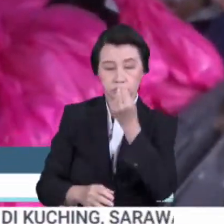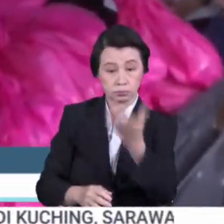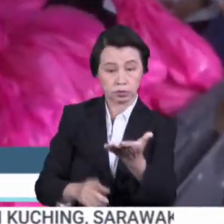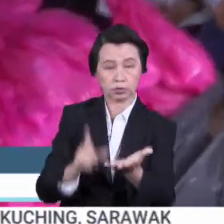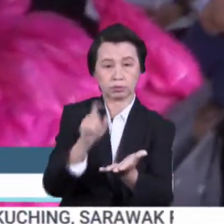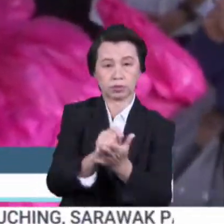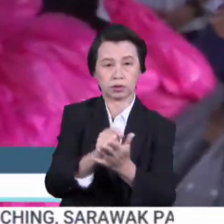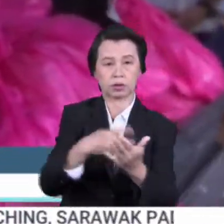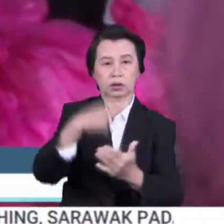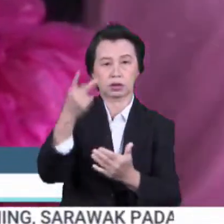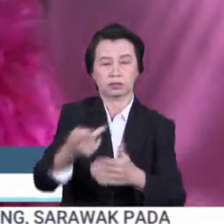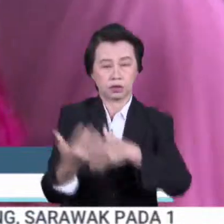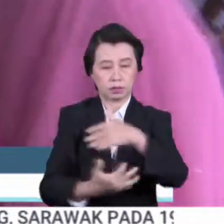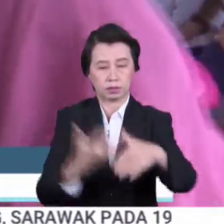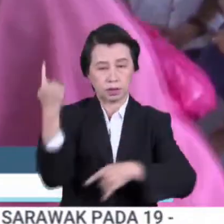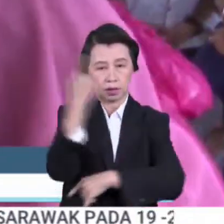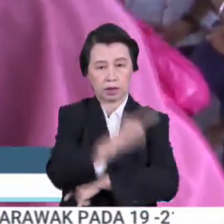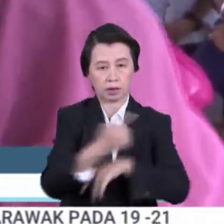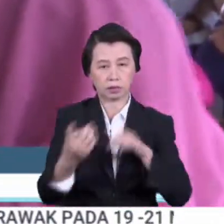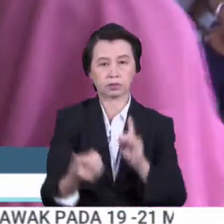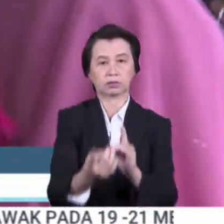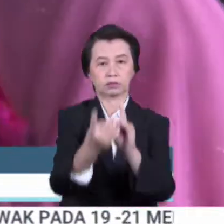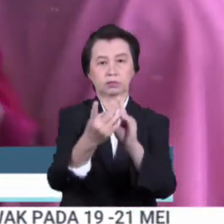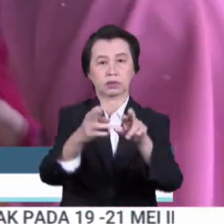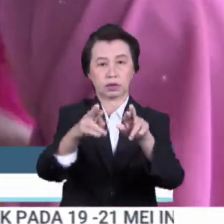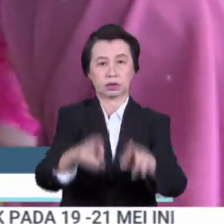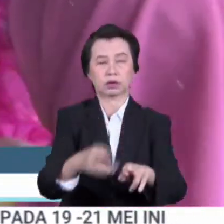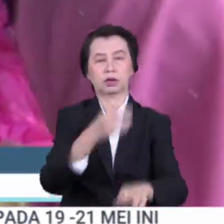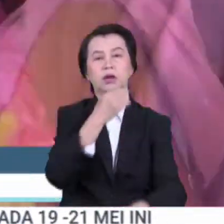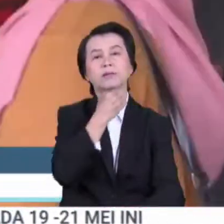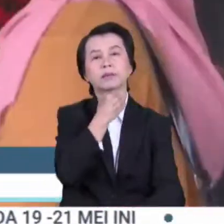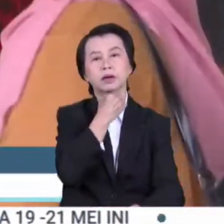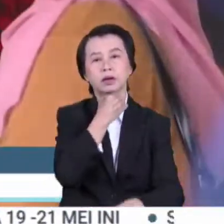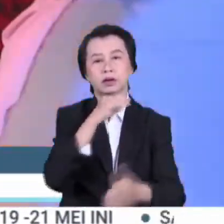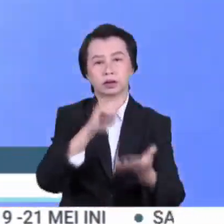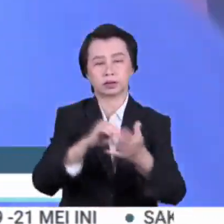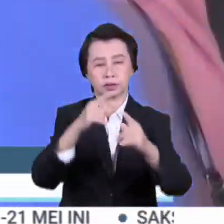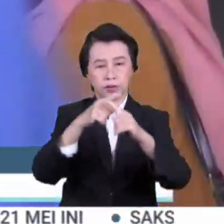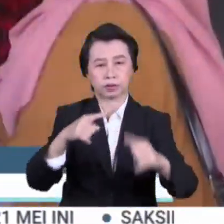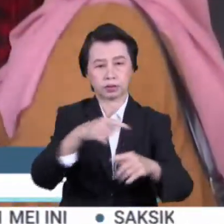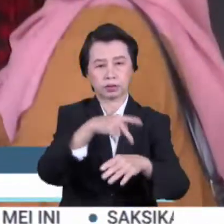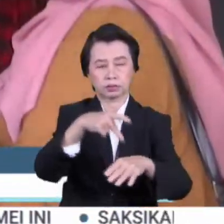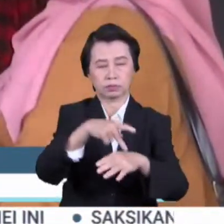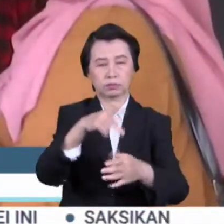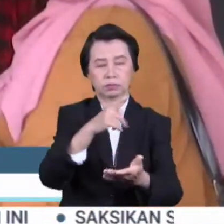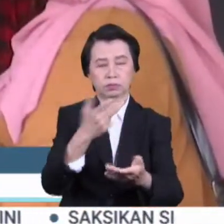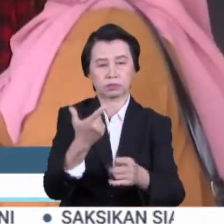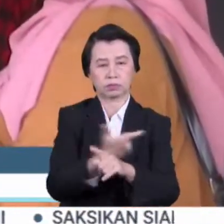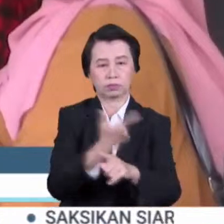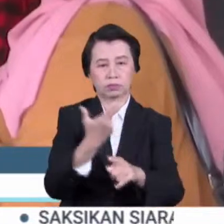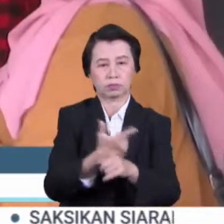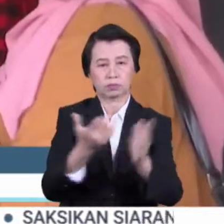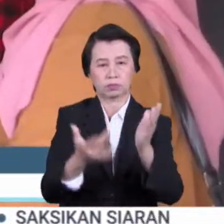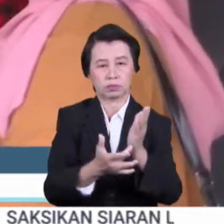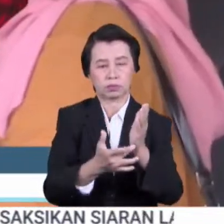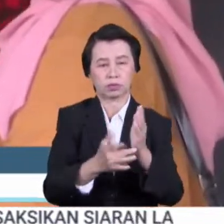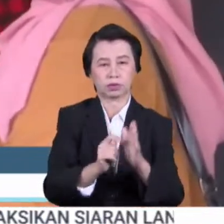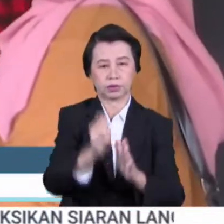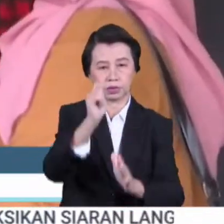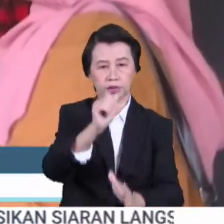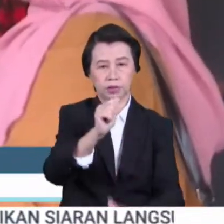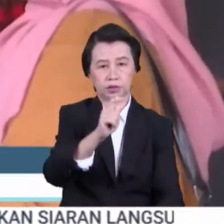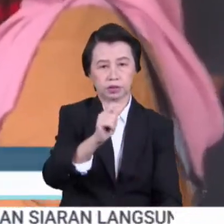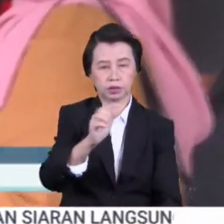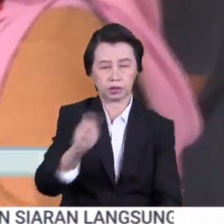pada program mesra Hari Bertemu Pelanggan Negeri Perak di Dewan Pusat Latihan Teknologi Tinggi ADTEC